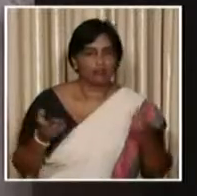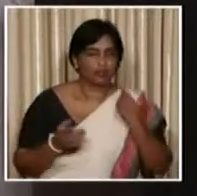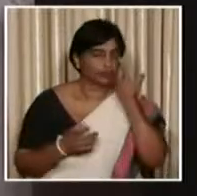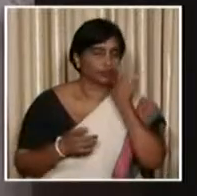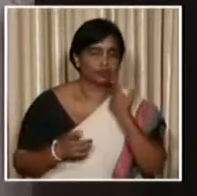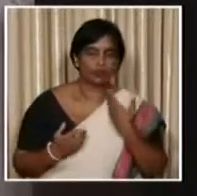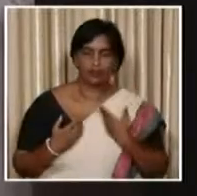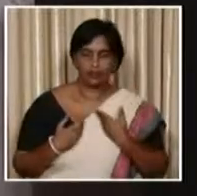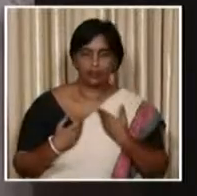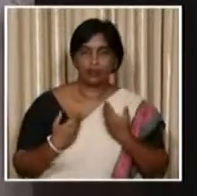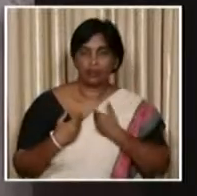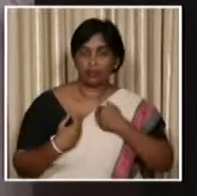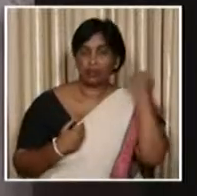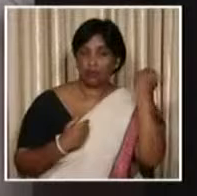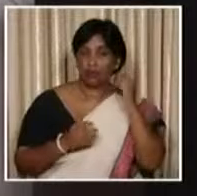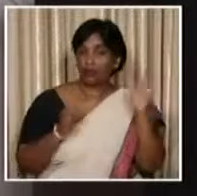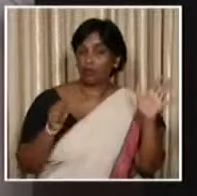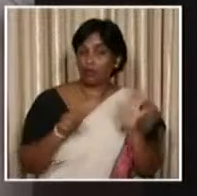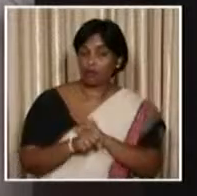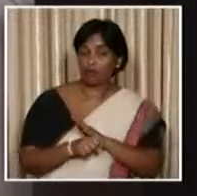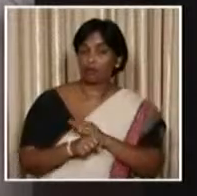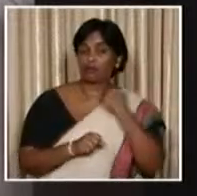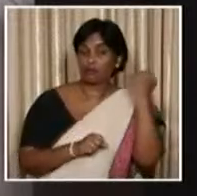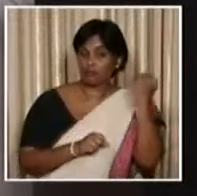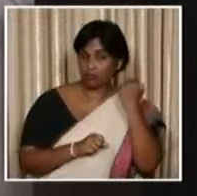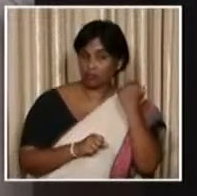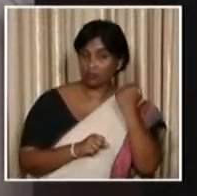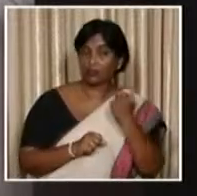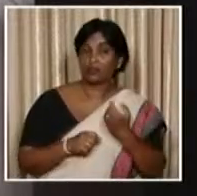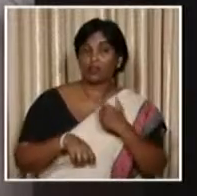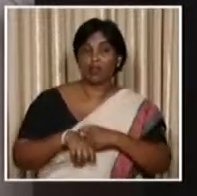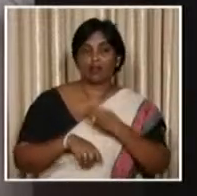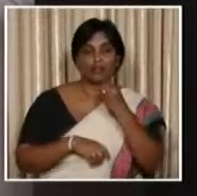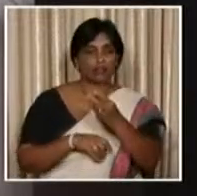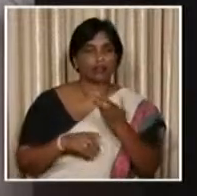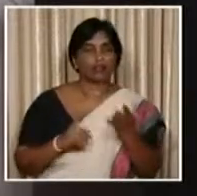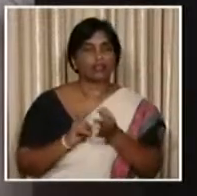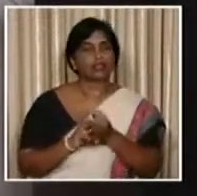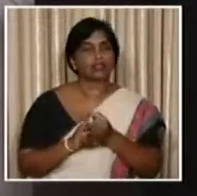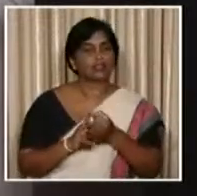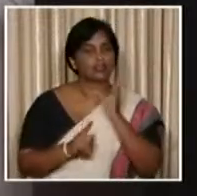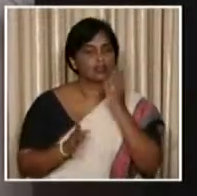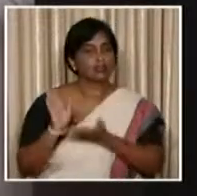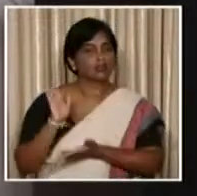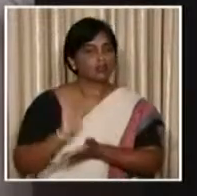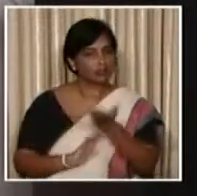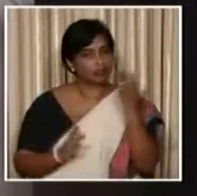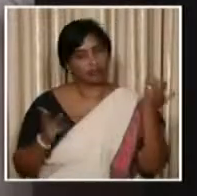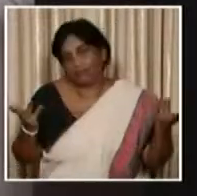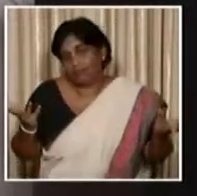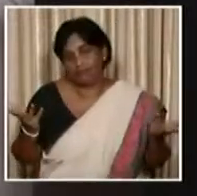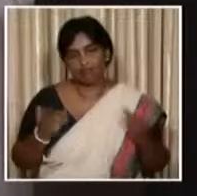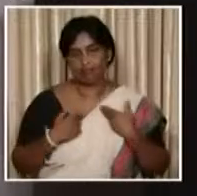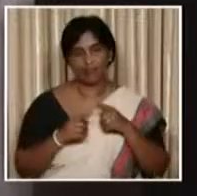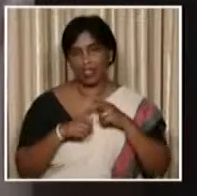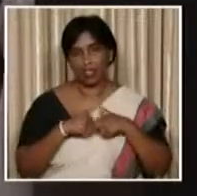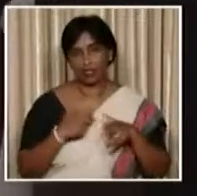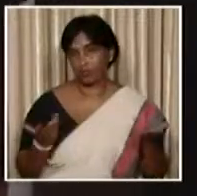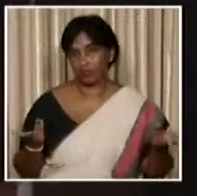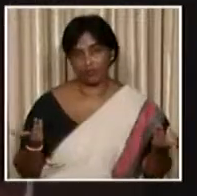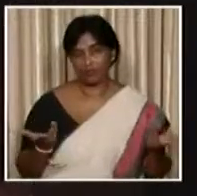කනගාටු වෙනවා මගේ කතාව සම්පූර්ණ කරන්නට ඉඩ නොදී ජනාධිපතිතුමාත් වෙතින් ගියා මන් නැහැ මොකද හේතුව කියලා.